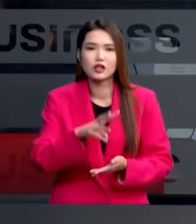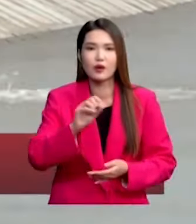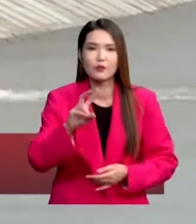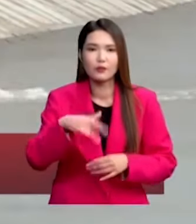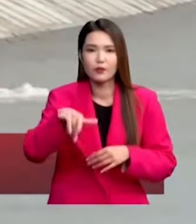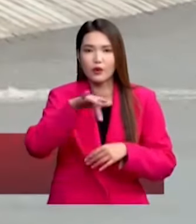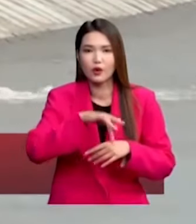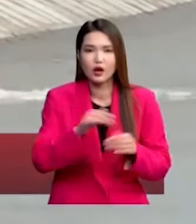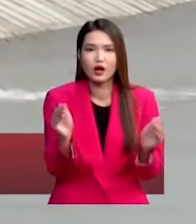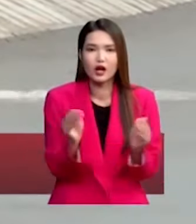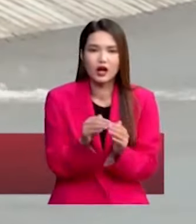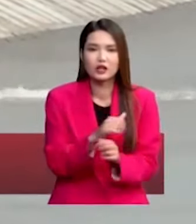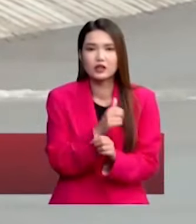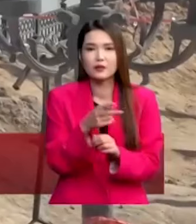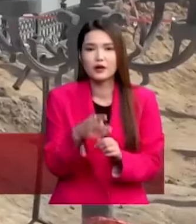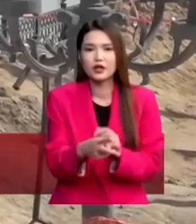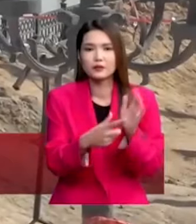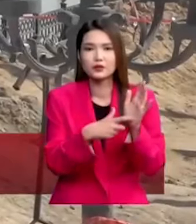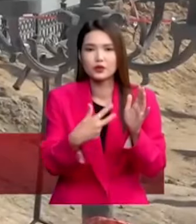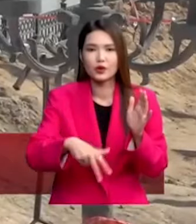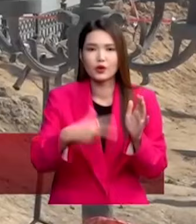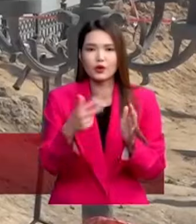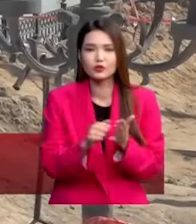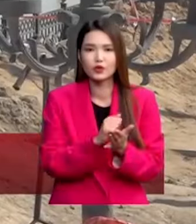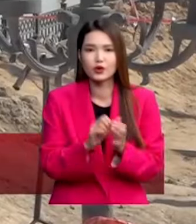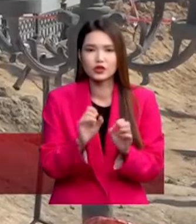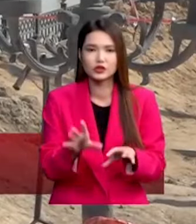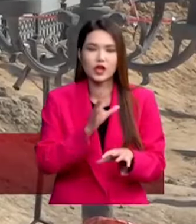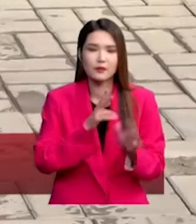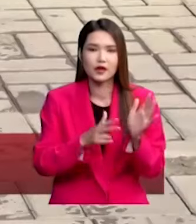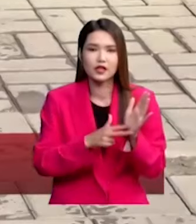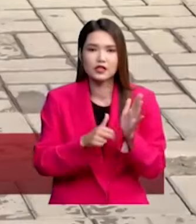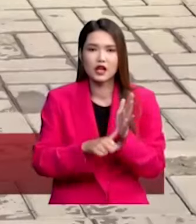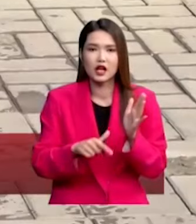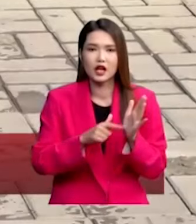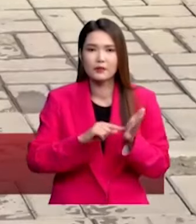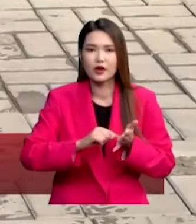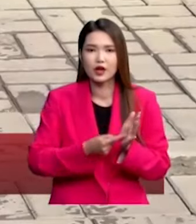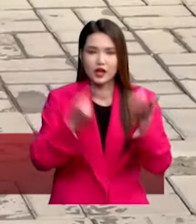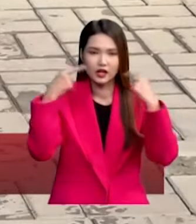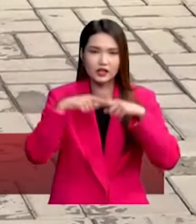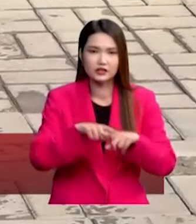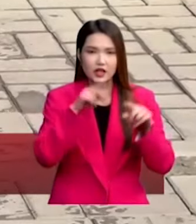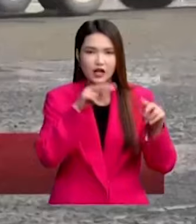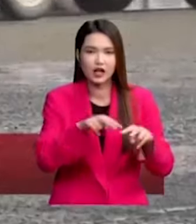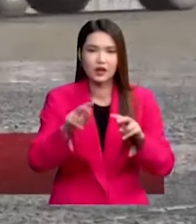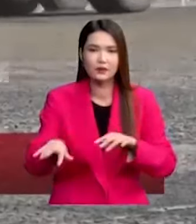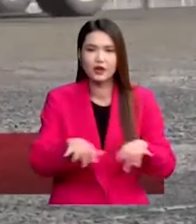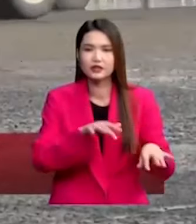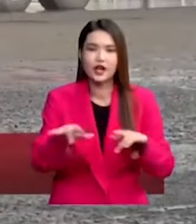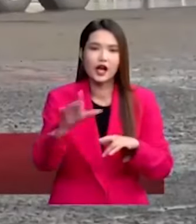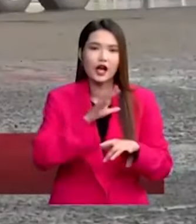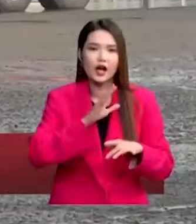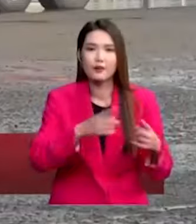Мұнығала тұрғындарынан бас аяғы 2733 өтініш түскен, 867 объектіге техникалық қадағалау